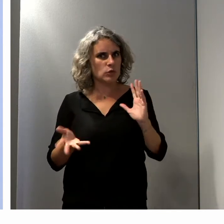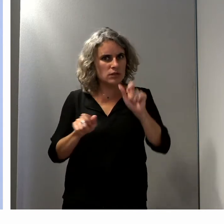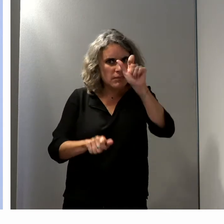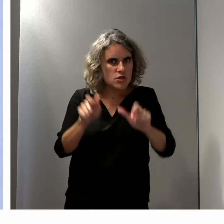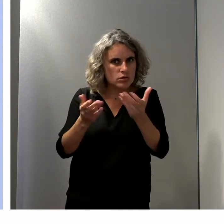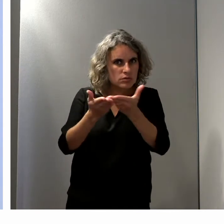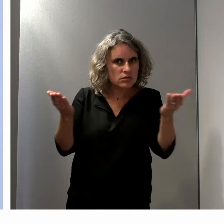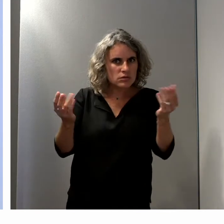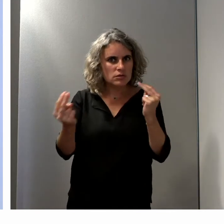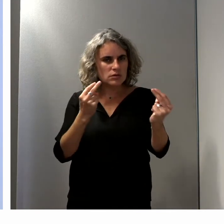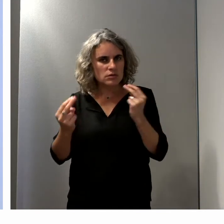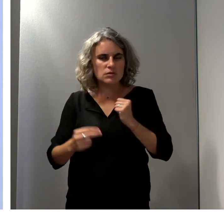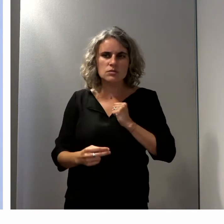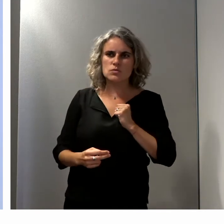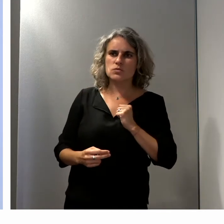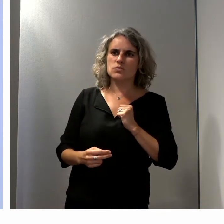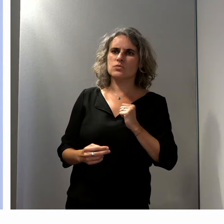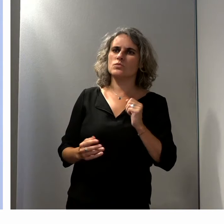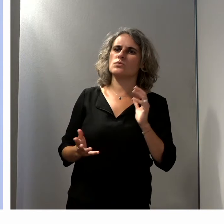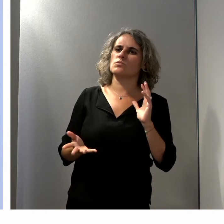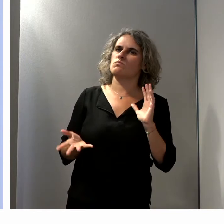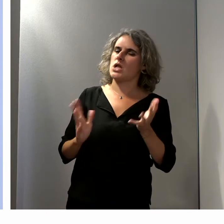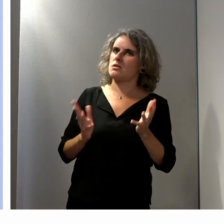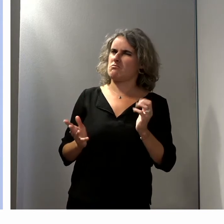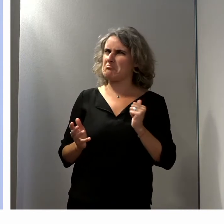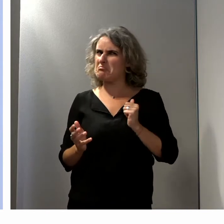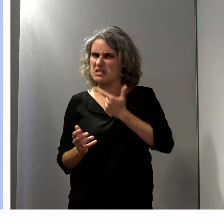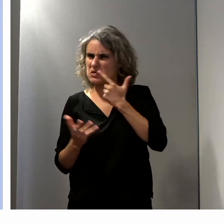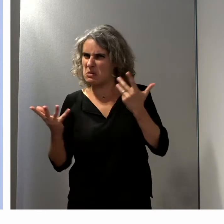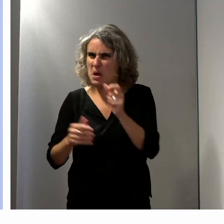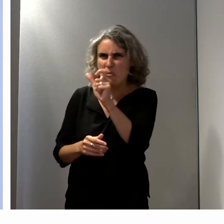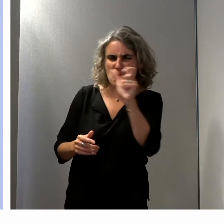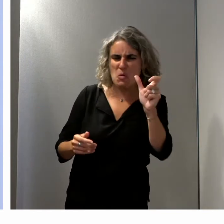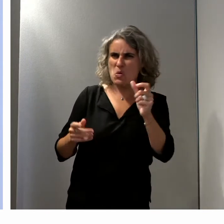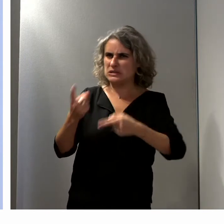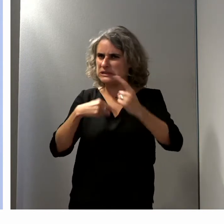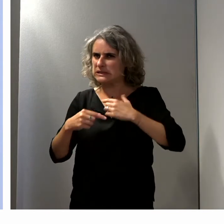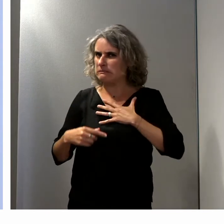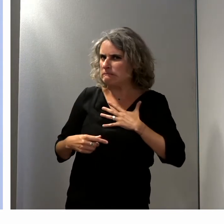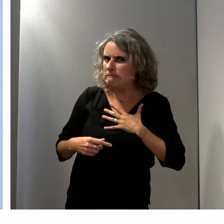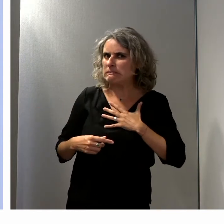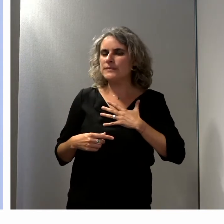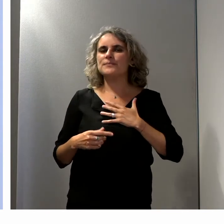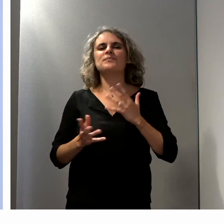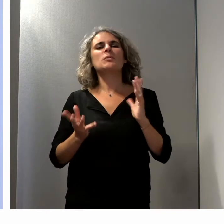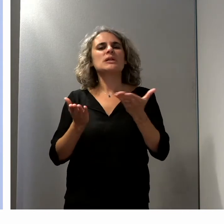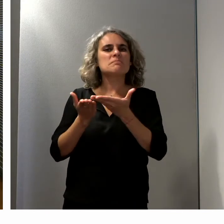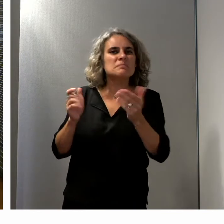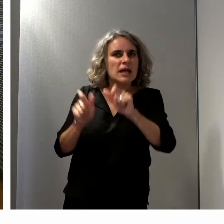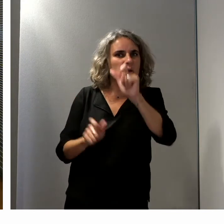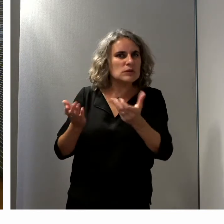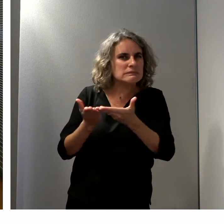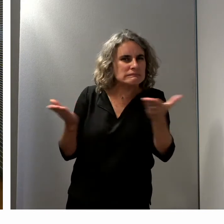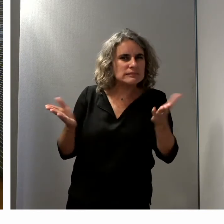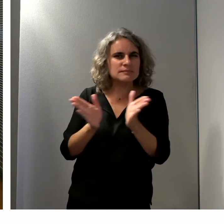d'entre nous, ça ne doit pas être si simple que ça que de comprendre de quoi on parle. Est-ce que je peux me tourner vers l'ensemble de nos panélistes juste